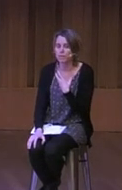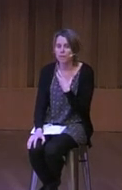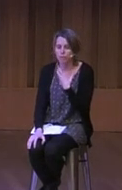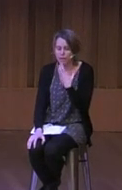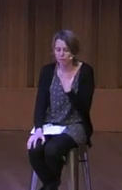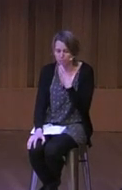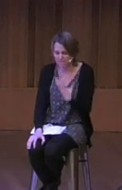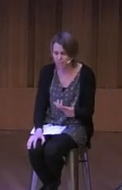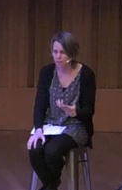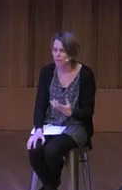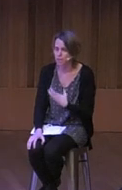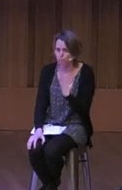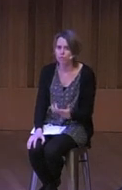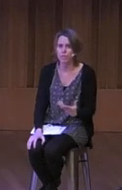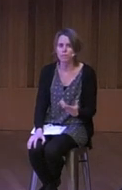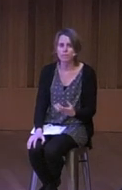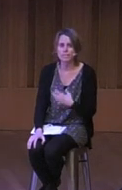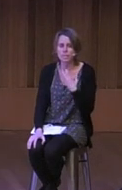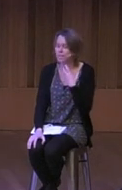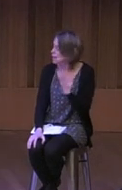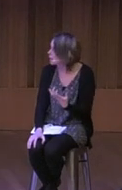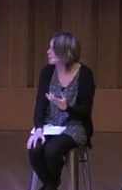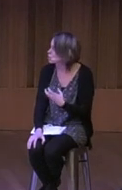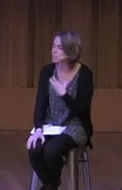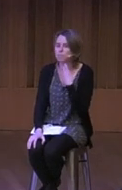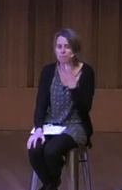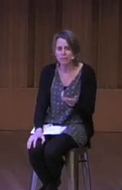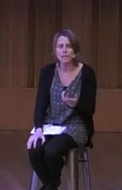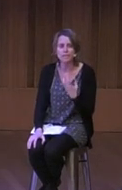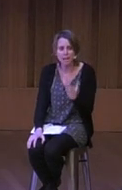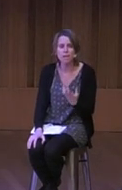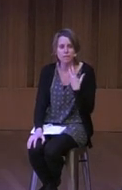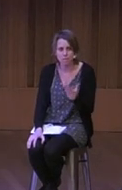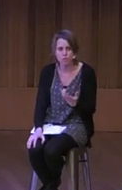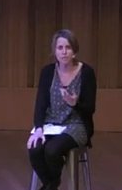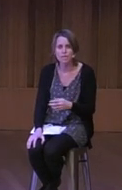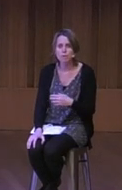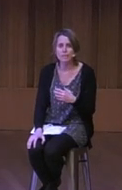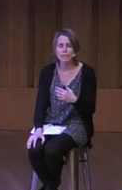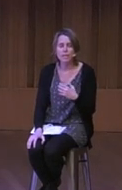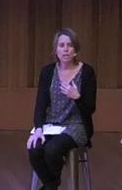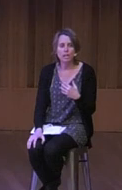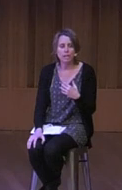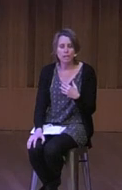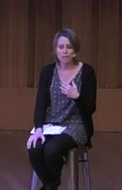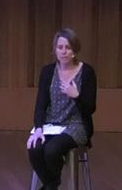proposta en present. Es pot fer, és real. Això s'està implementant ja a Barcelona. Per